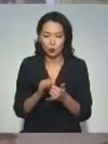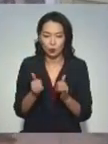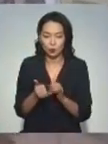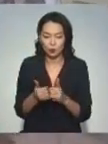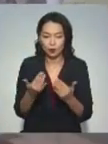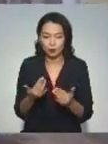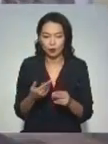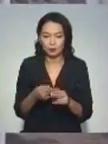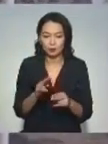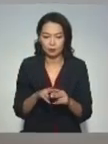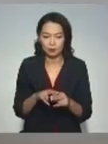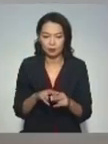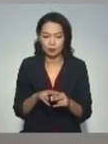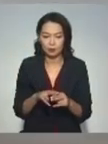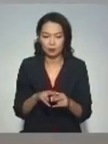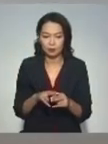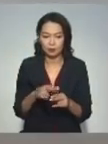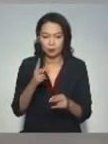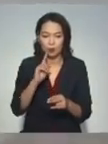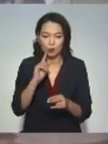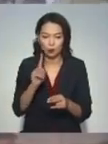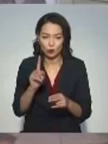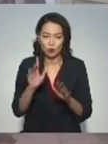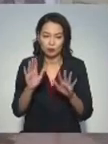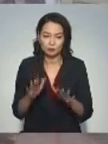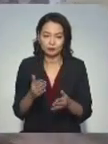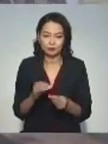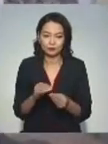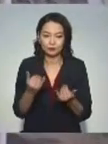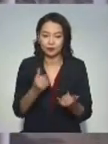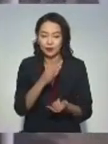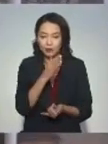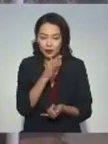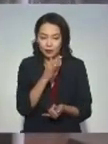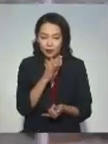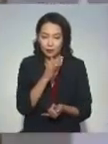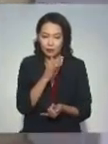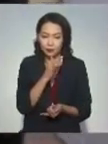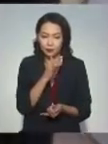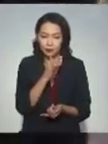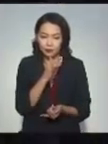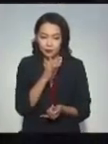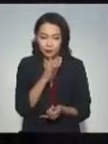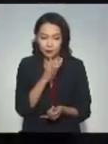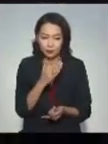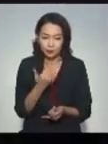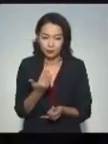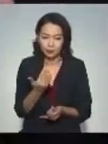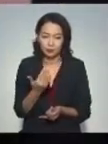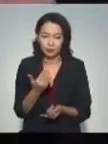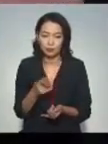совсем недавно они тоже стали музейным экспонатом. В настоящее время в рабочем